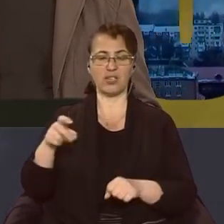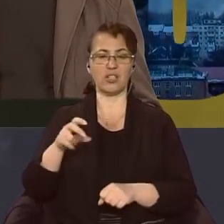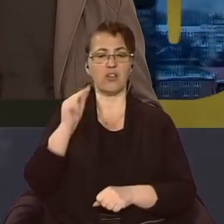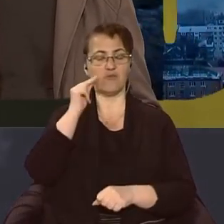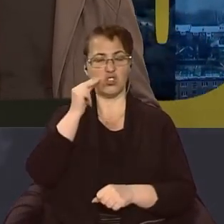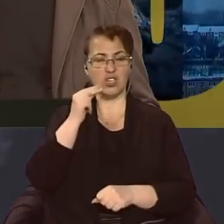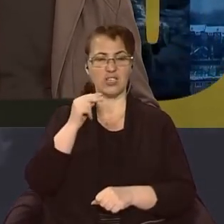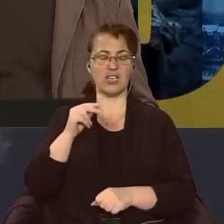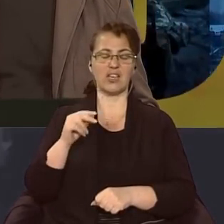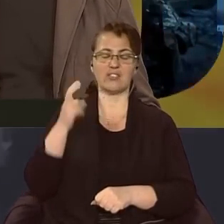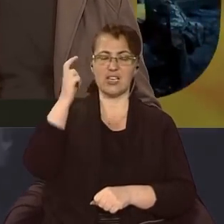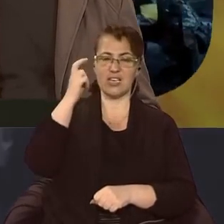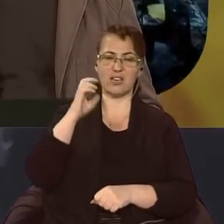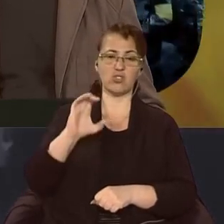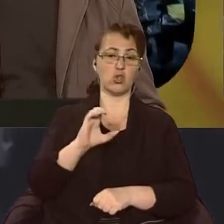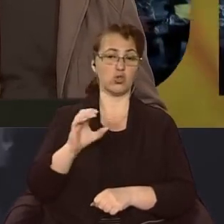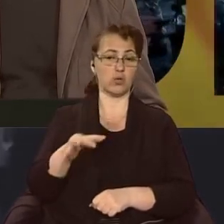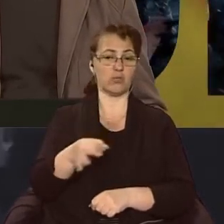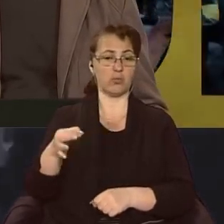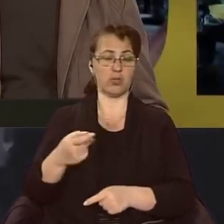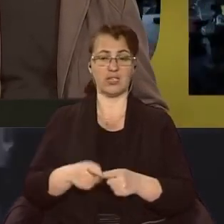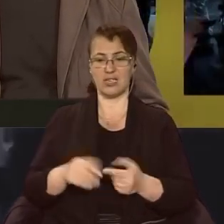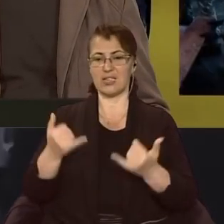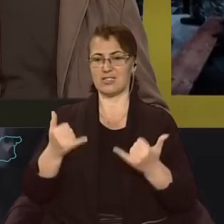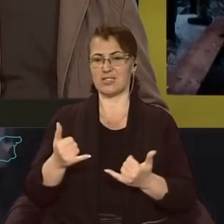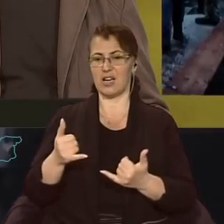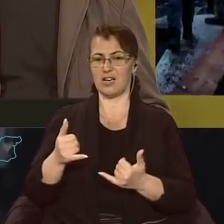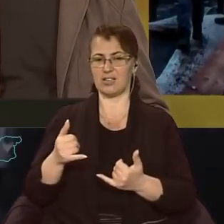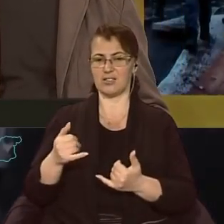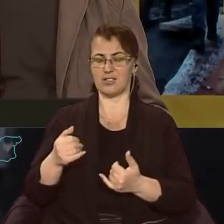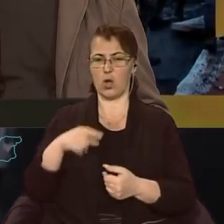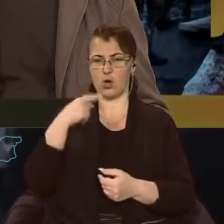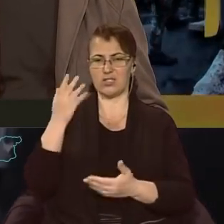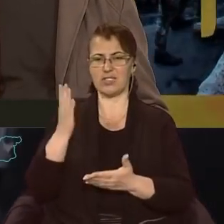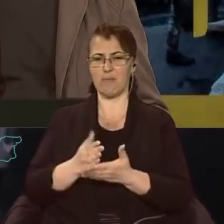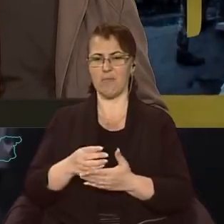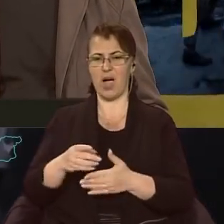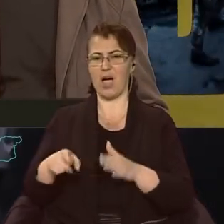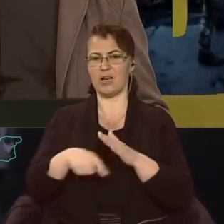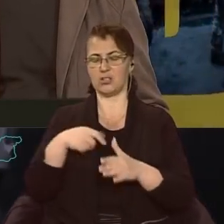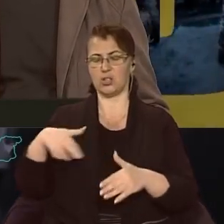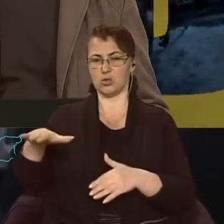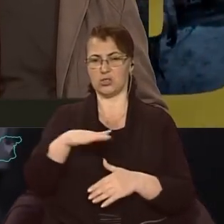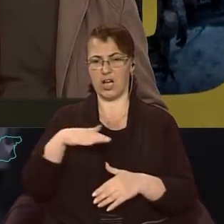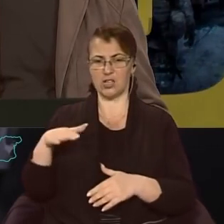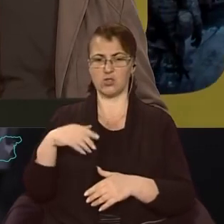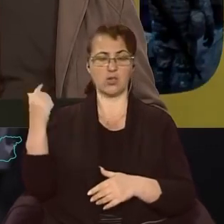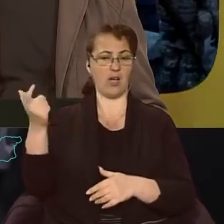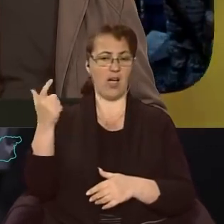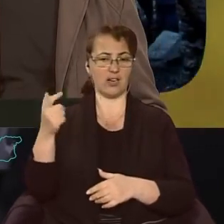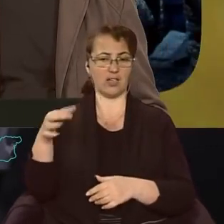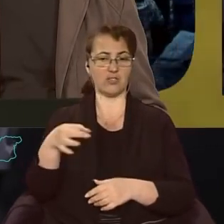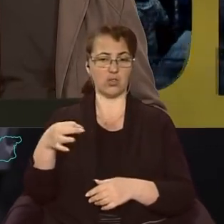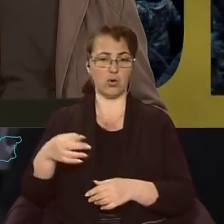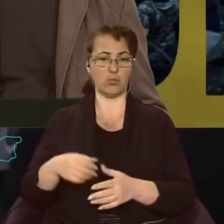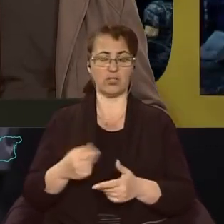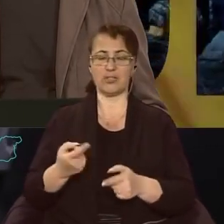областях, Сумській, які вони зараз несуть на Донбаському плацдармі та безпосередньо в Харківській області, так і інше.